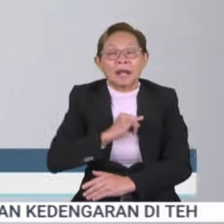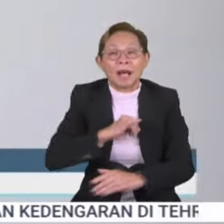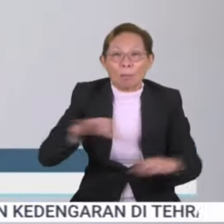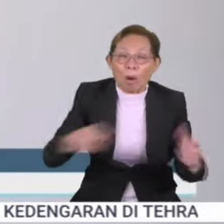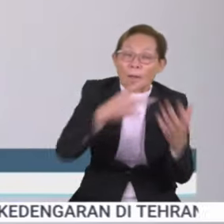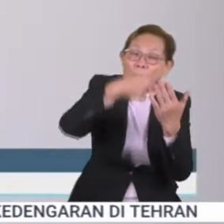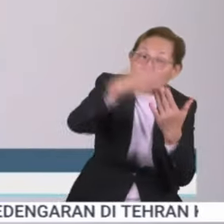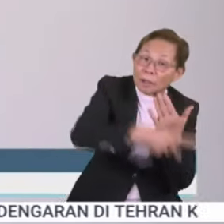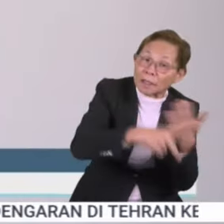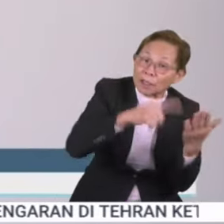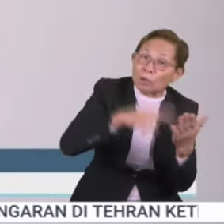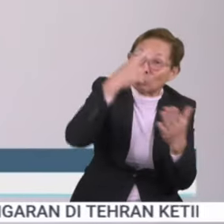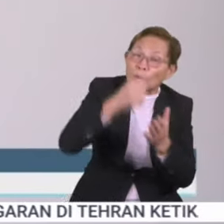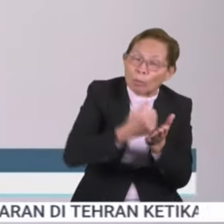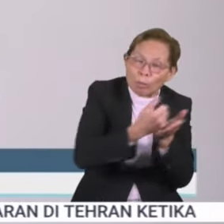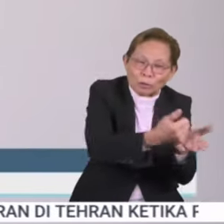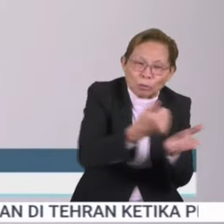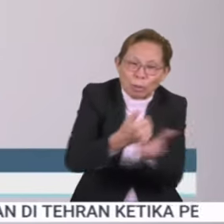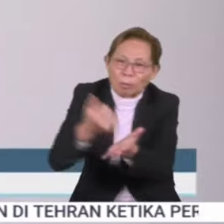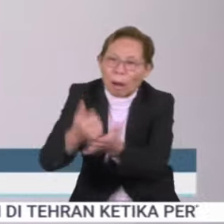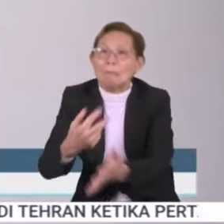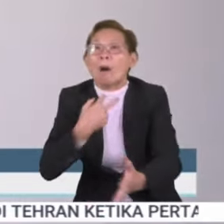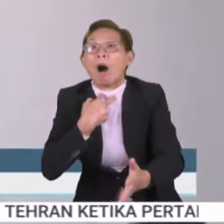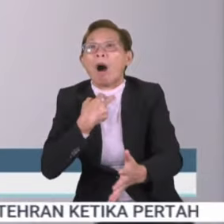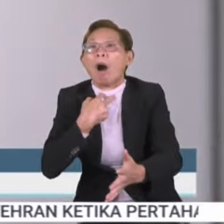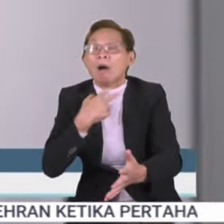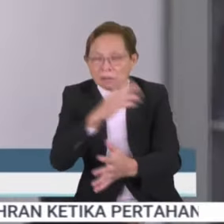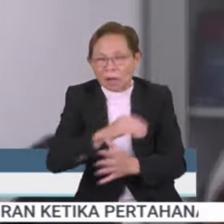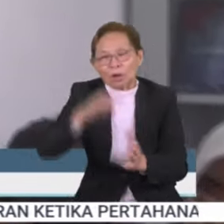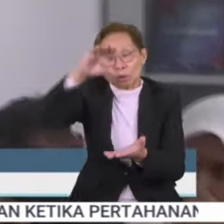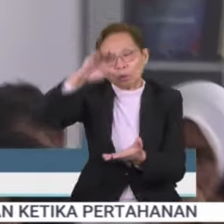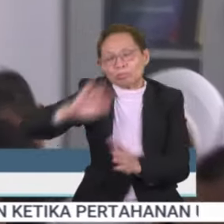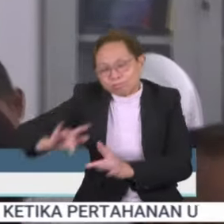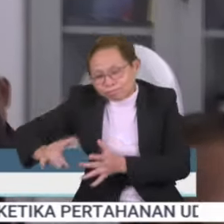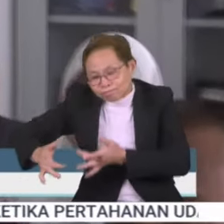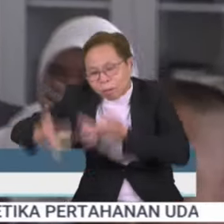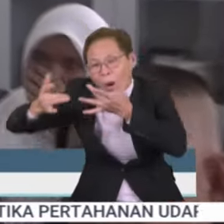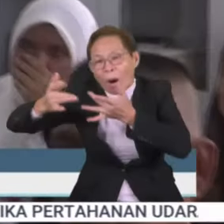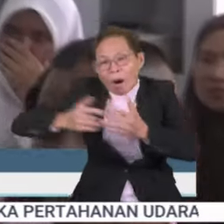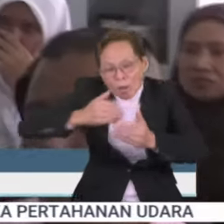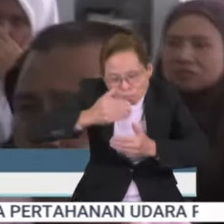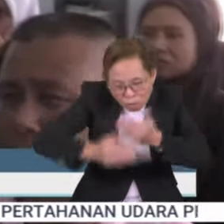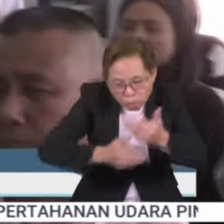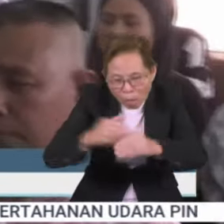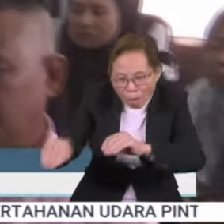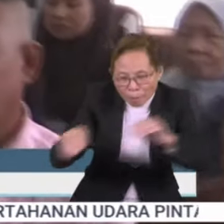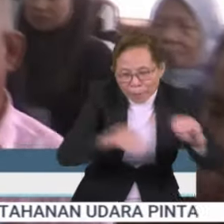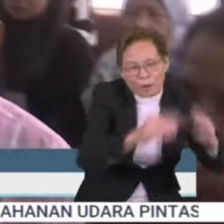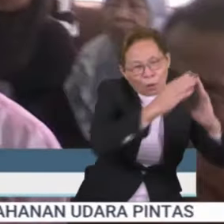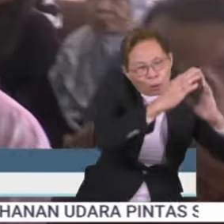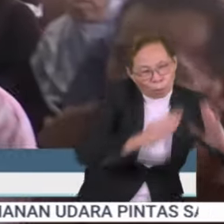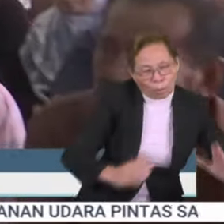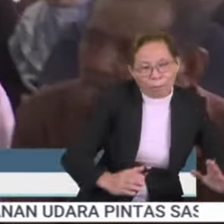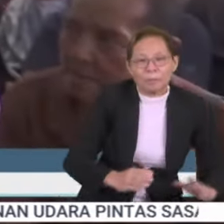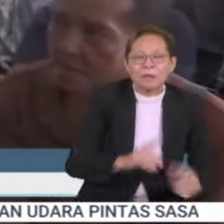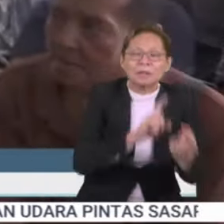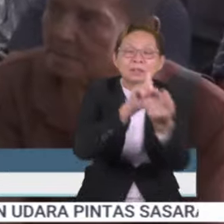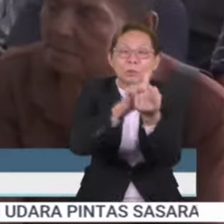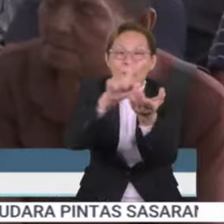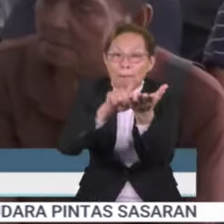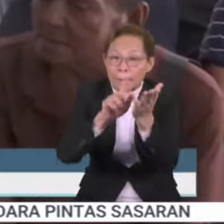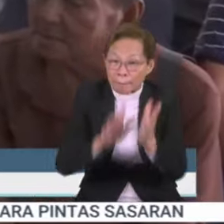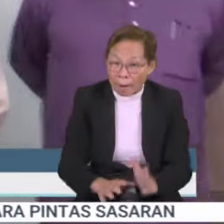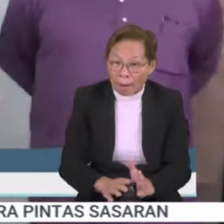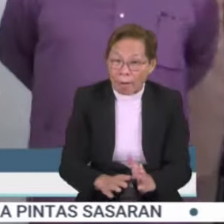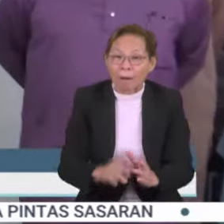inisiatif ini untuk dapat membantu mereka yang terkesan dan dapat mengurangkan sedikit beban dalam mereka proses berpindah itu beliau ditemui